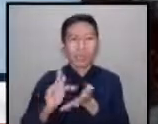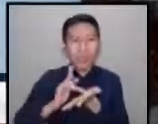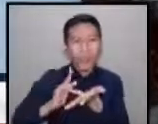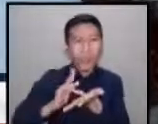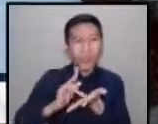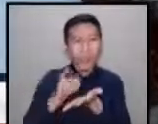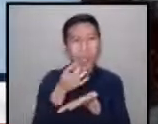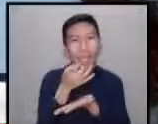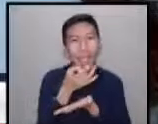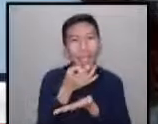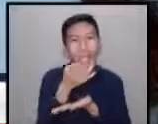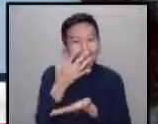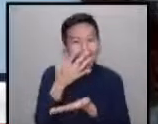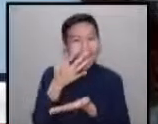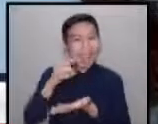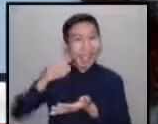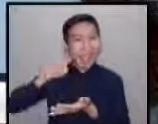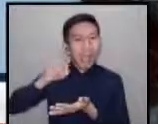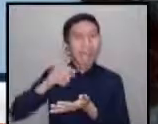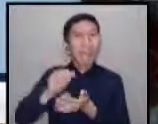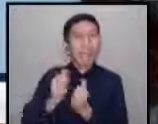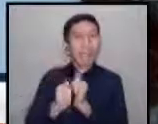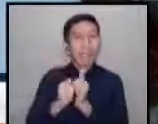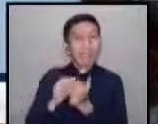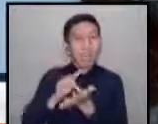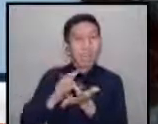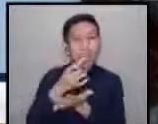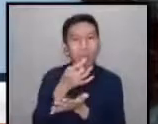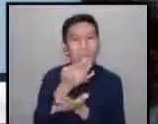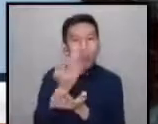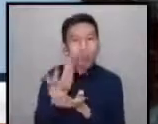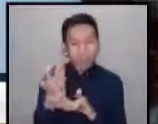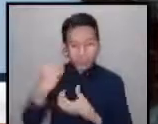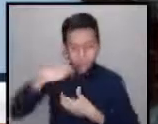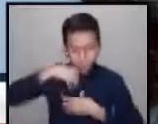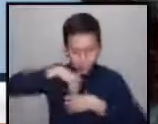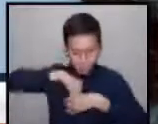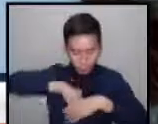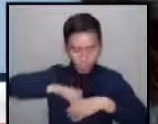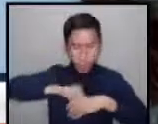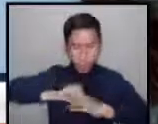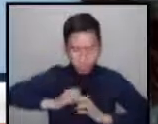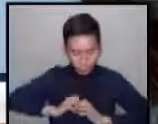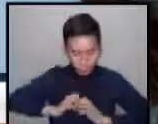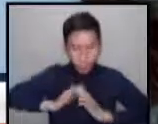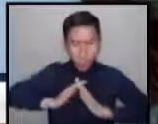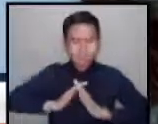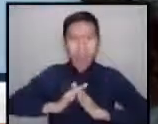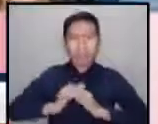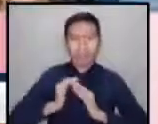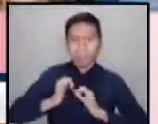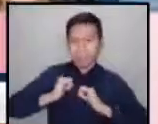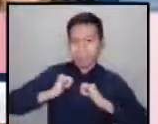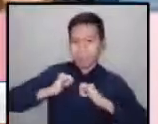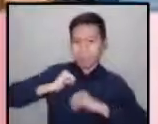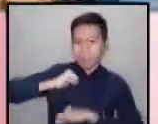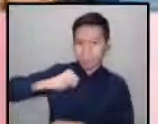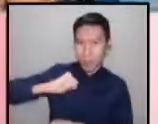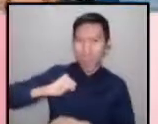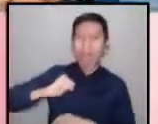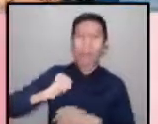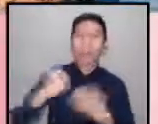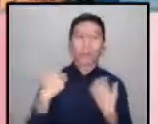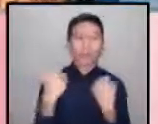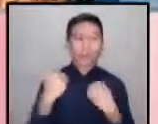saan tinutulungan niya ang ating immune function sa pamamagitan ng pag-modify ng